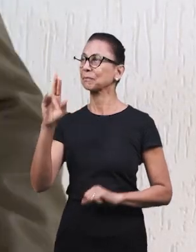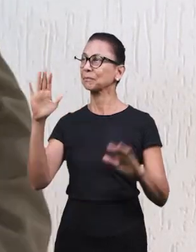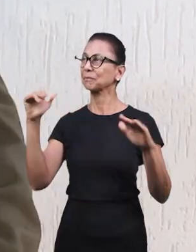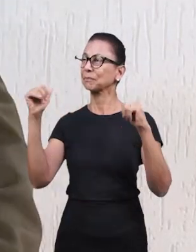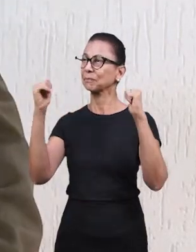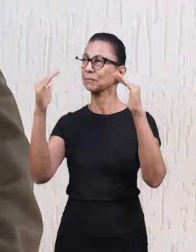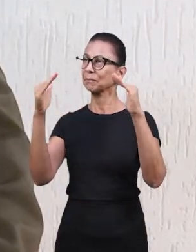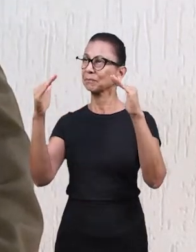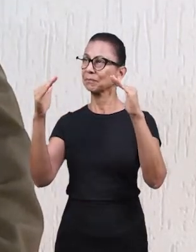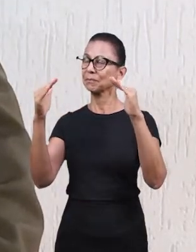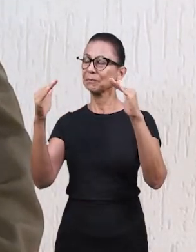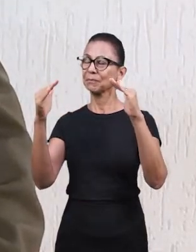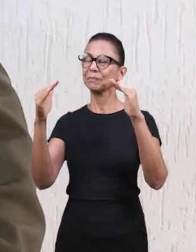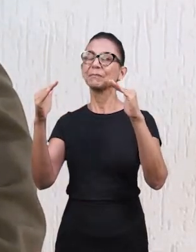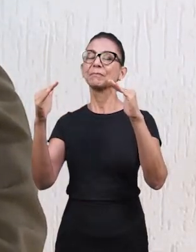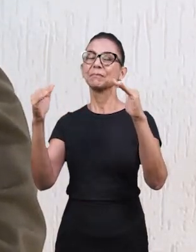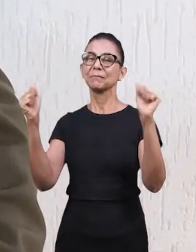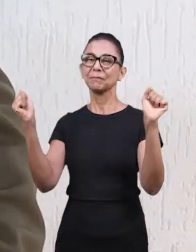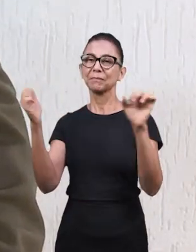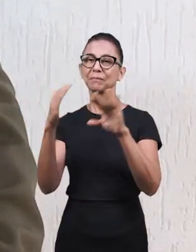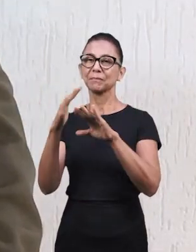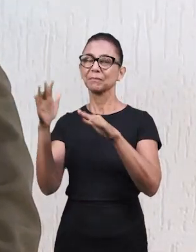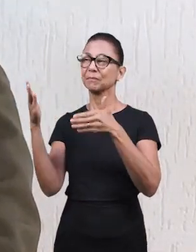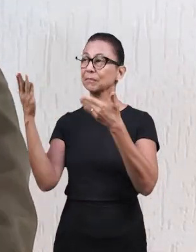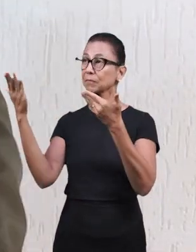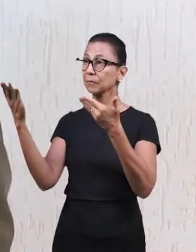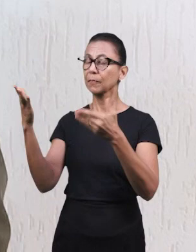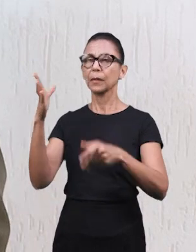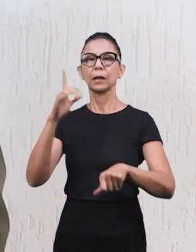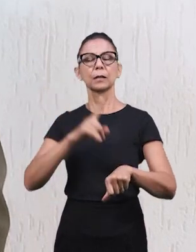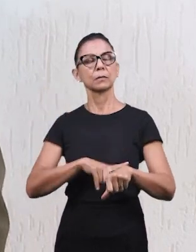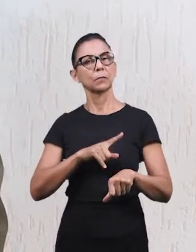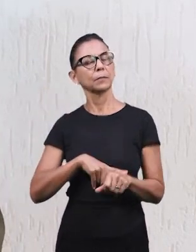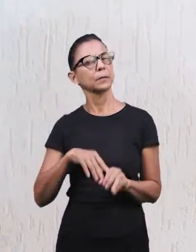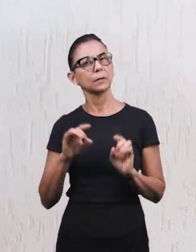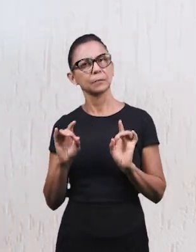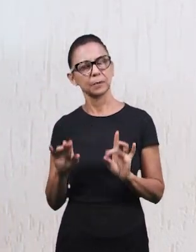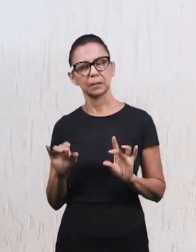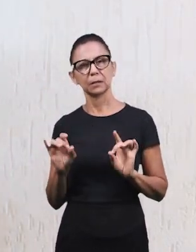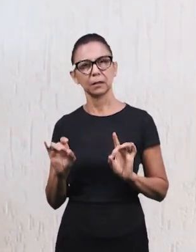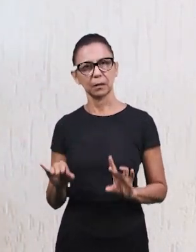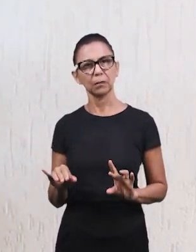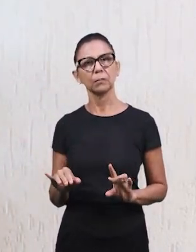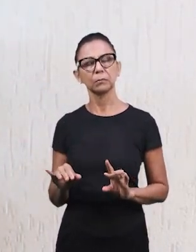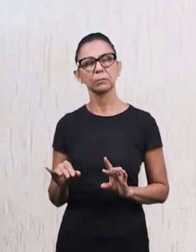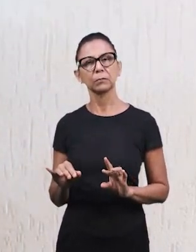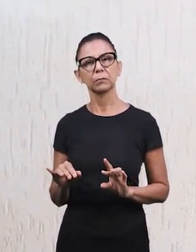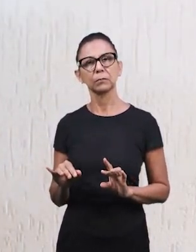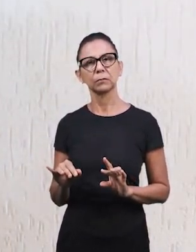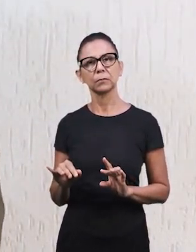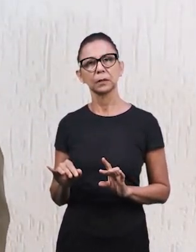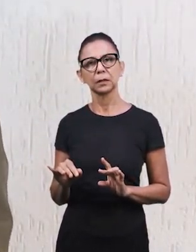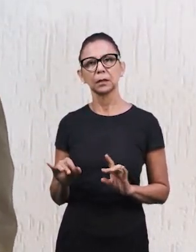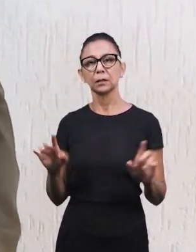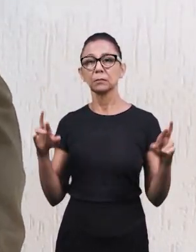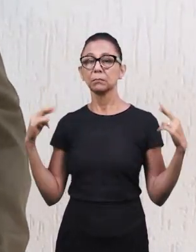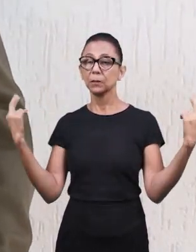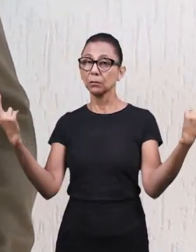Мы славим Тебя, Господь, славу, мы превозносим Тебя за этот особый